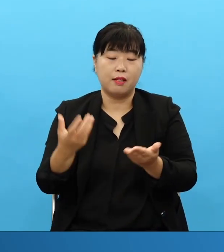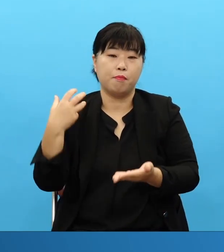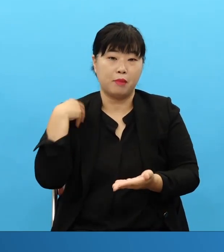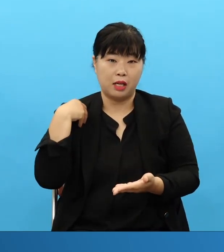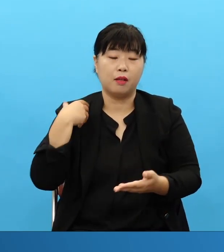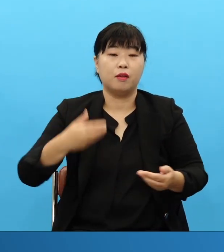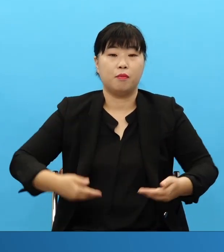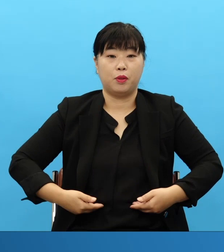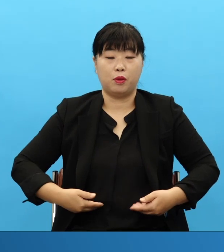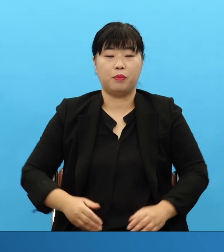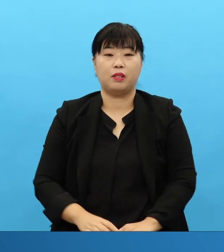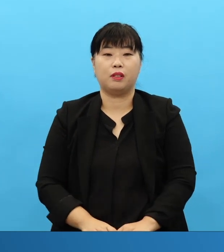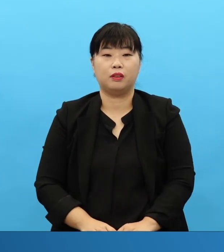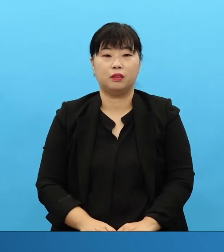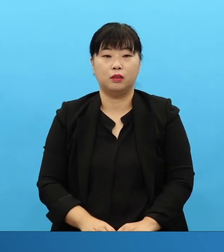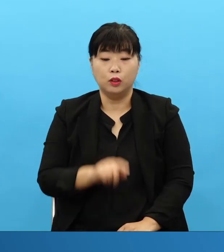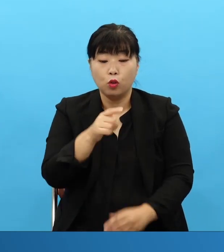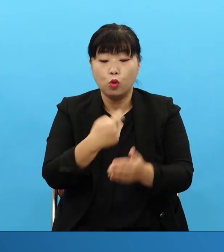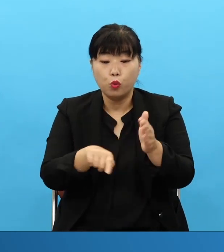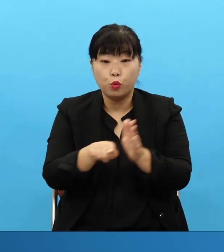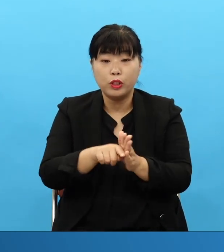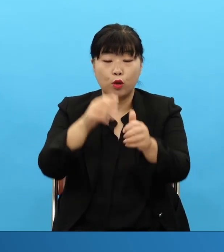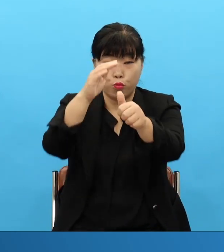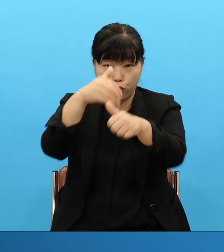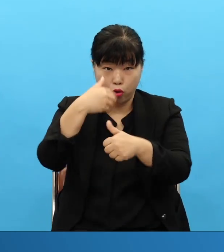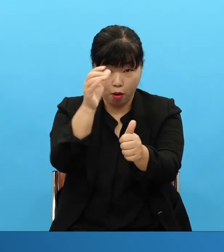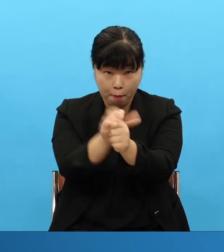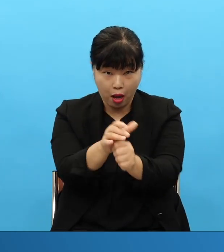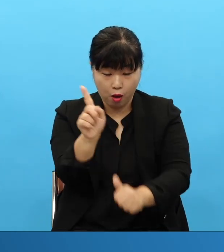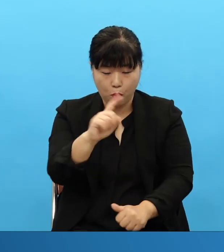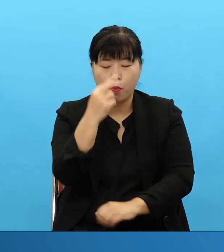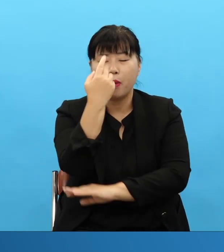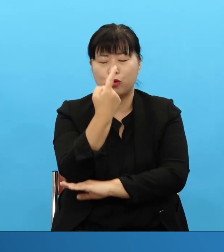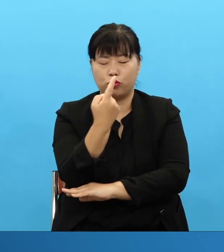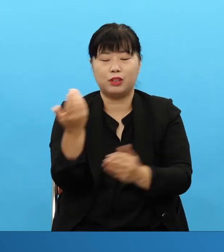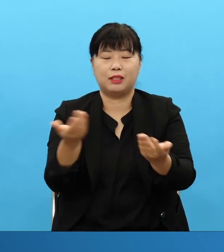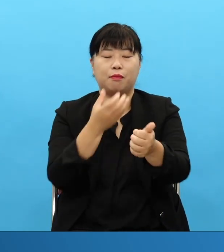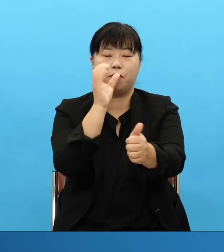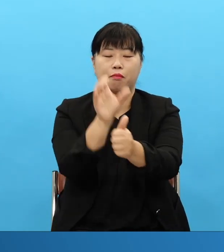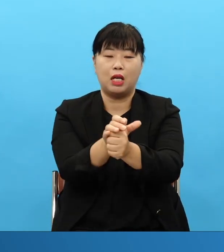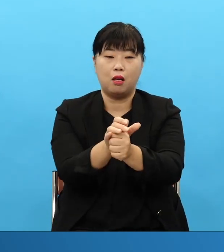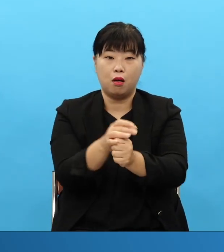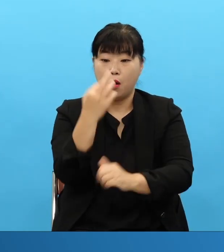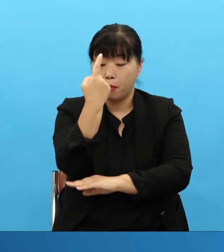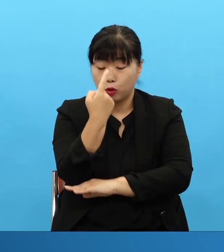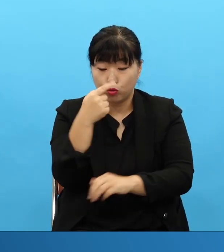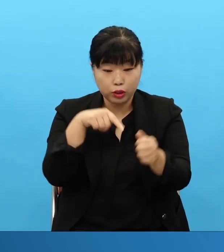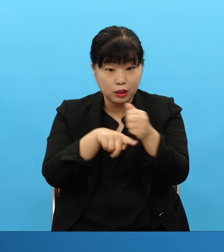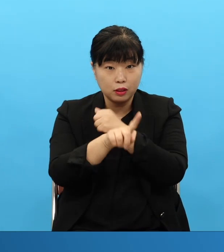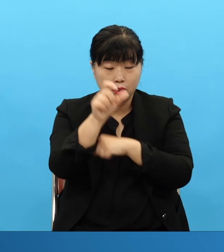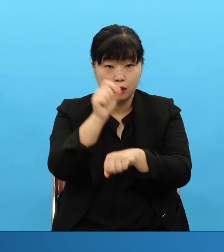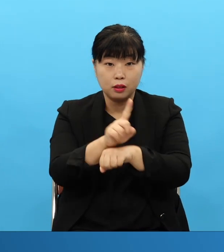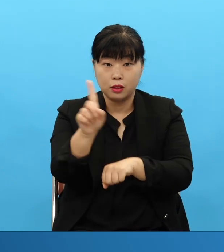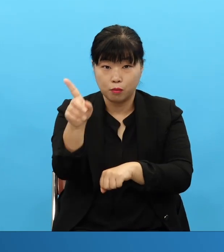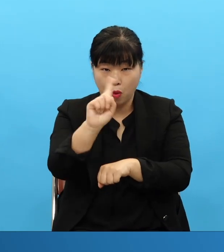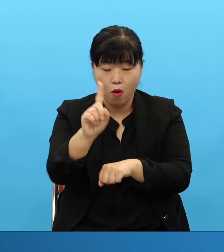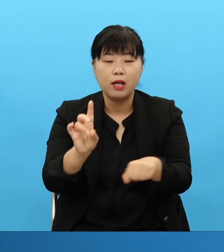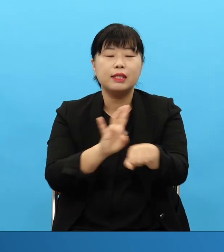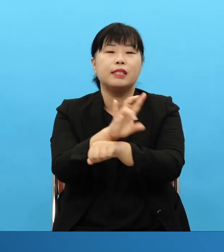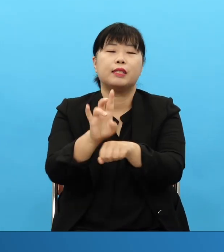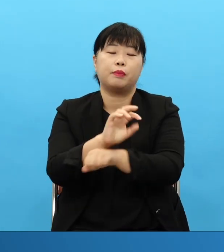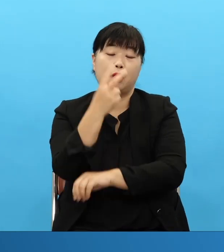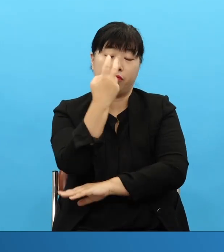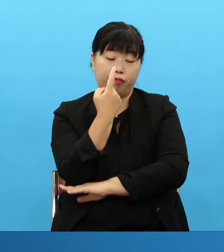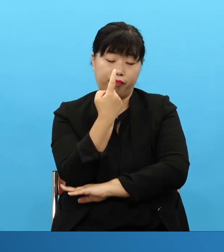세웠습니다. That's why God raised you as watchmen. 파수꾼은 24 하는 사람들입니다. And watchmen are people who do this 24 hours